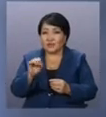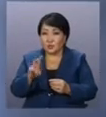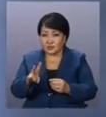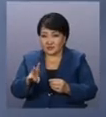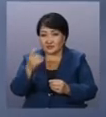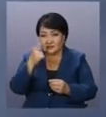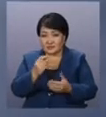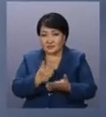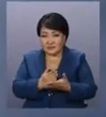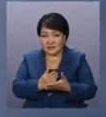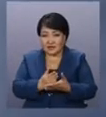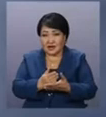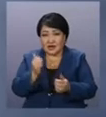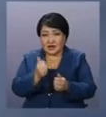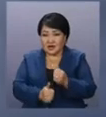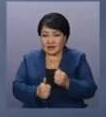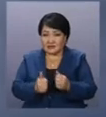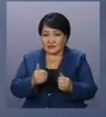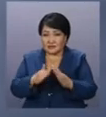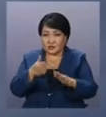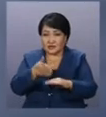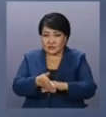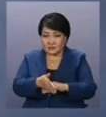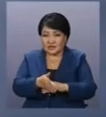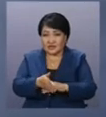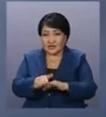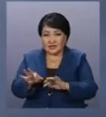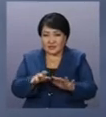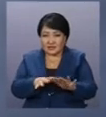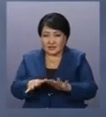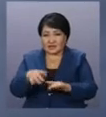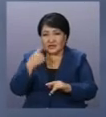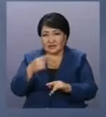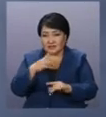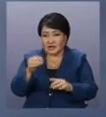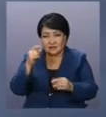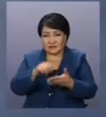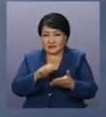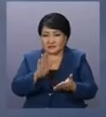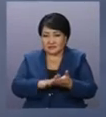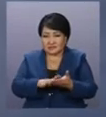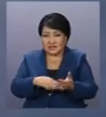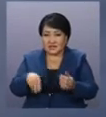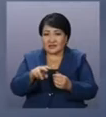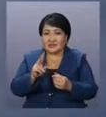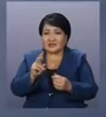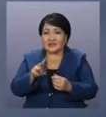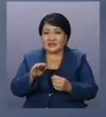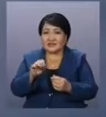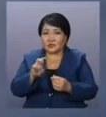кіріп, жаңағы істеген қимылдарын бәрін диктофонға жазылады. Если жаңа бір сұрақтар пайда болып, жаңағы шағымдар пайда болса, біз